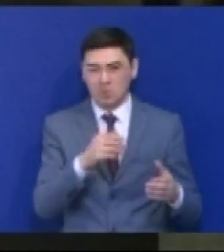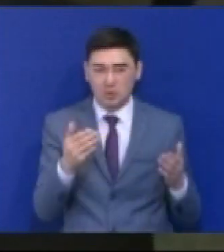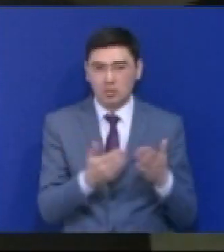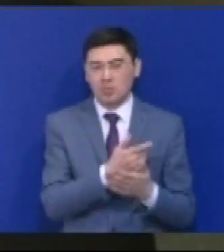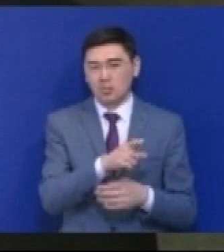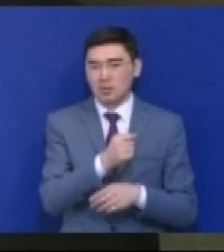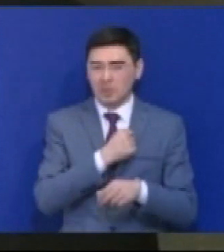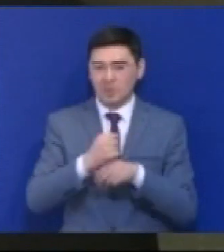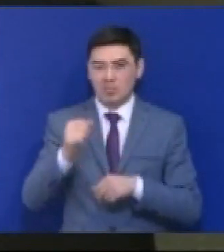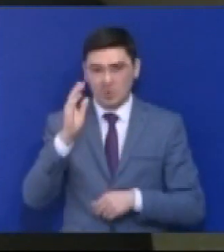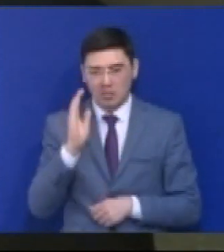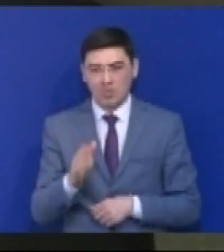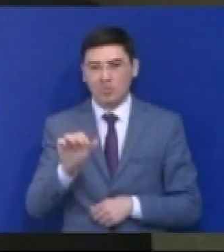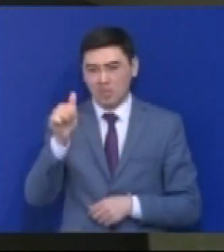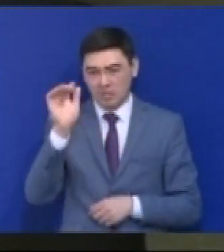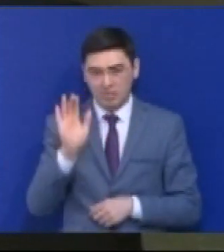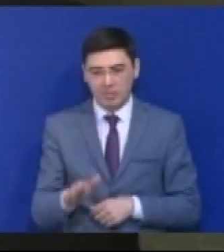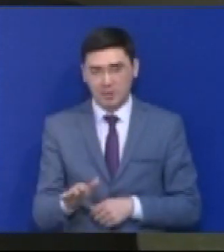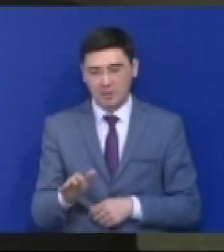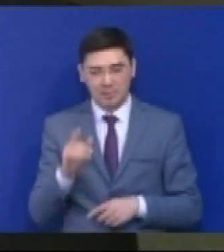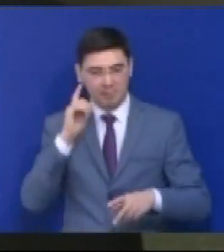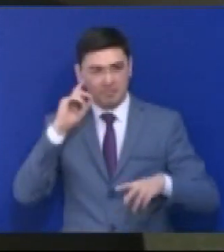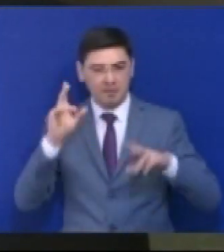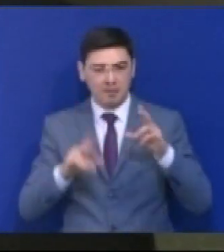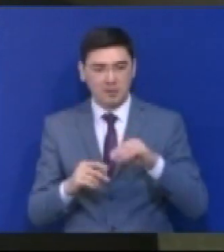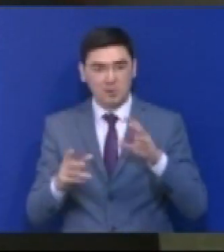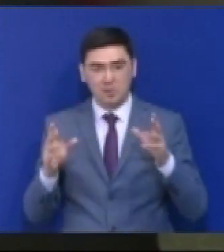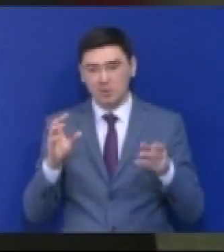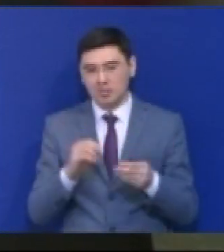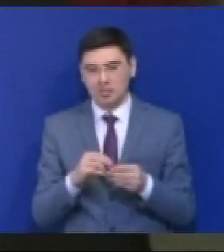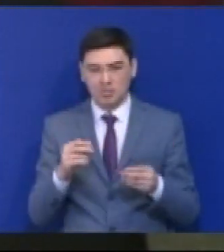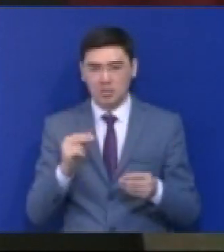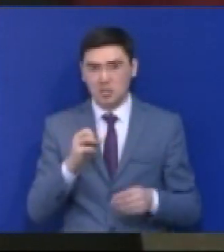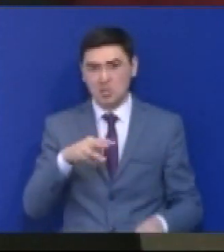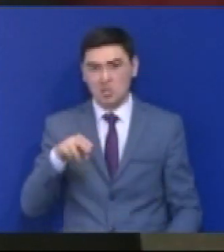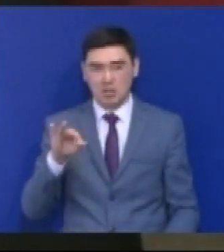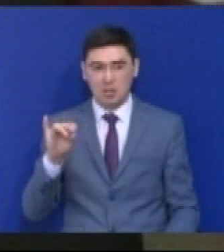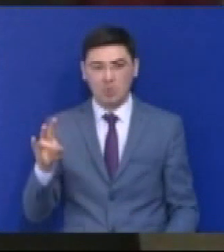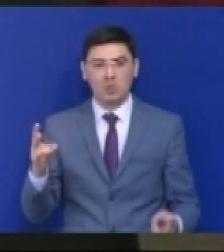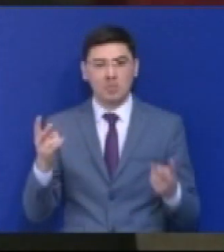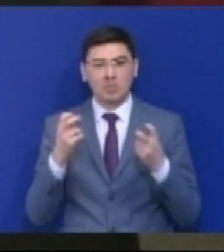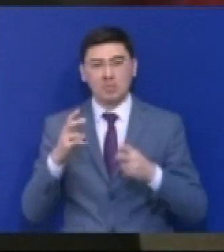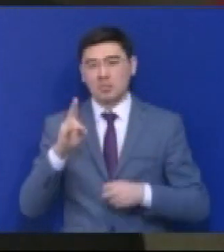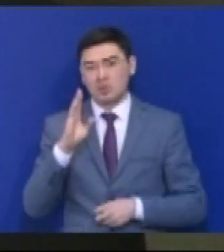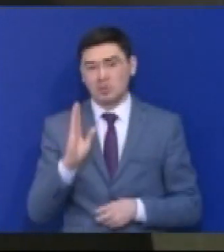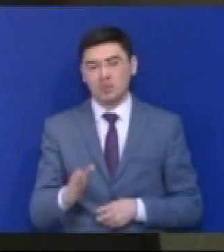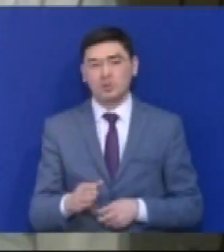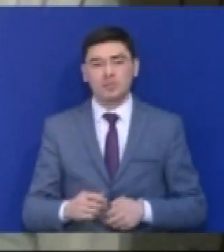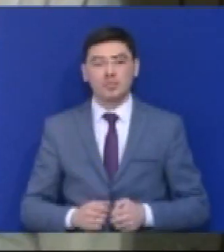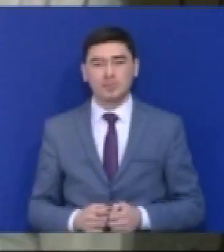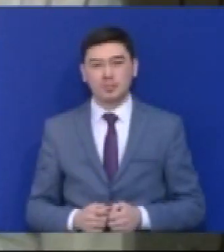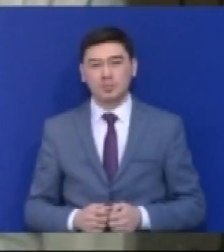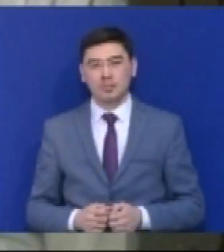завоюют весь первый пьедестал и станут обладателями чемпионского звания, золотых медалей и кубка турнира.